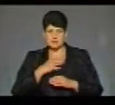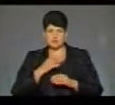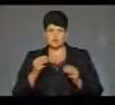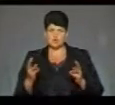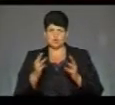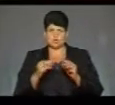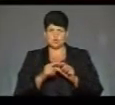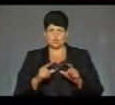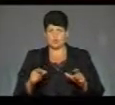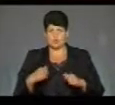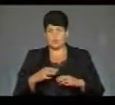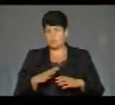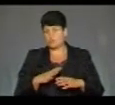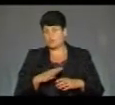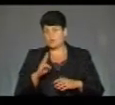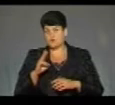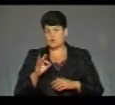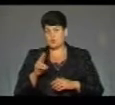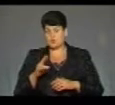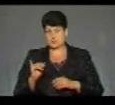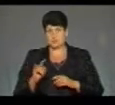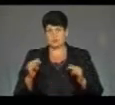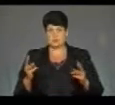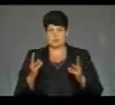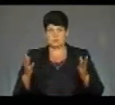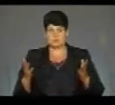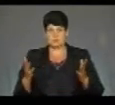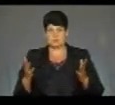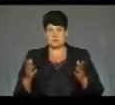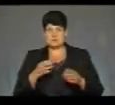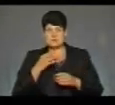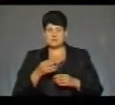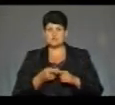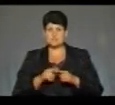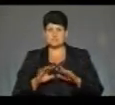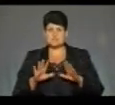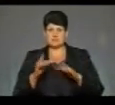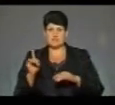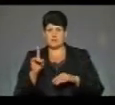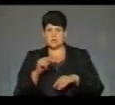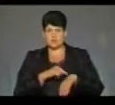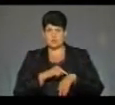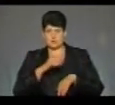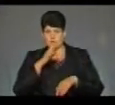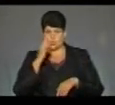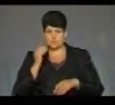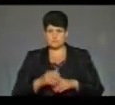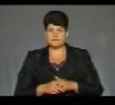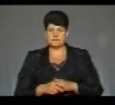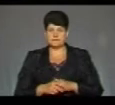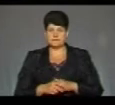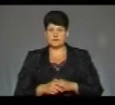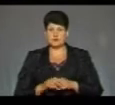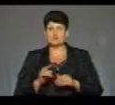школа. Ну, я була в шоці, що вона згоріла. Ну, казали, що це сталося в першій годині ночі. Чому